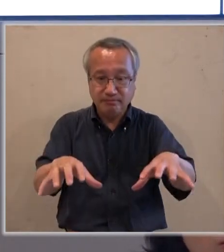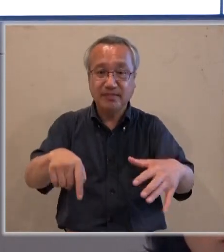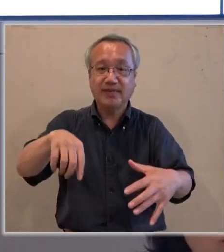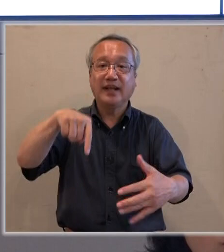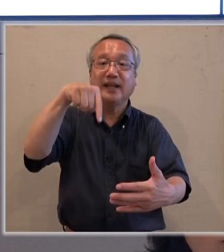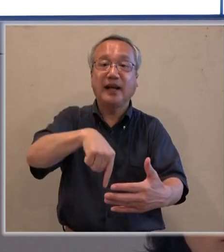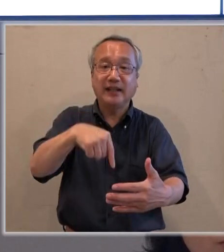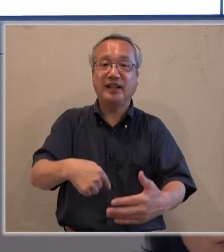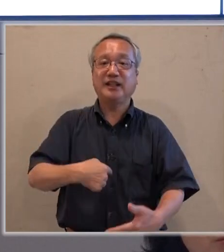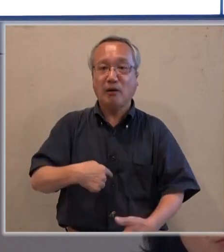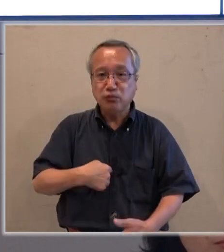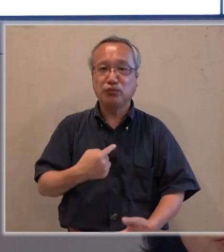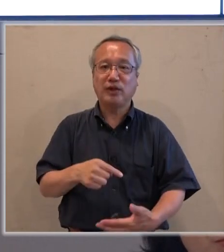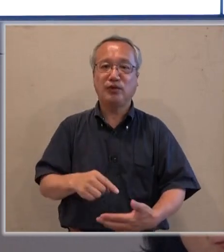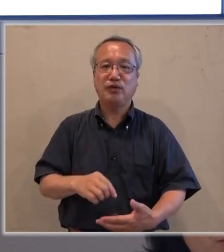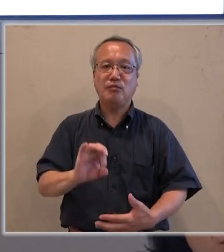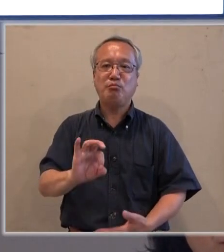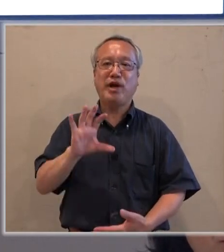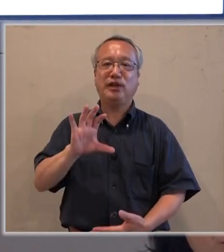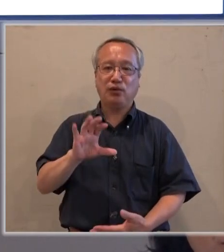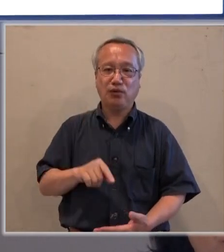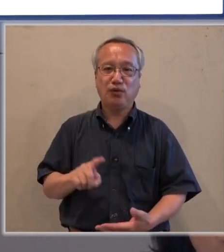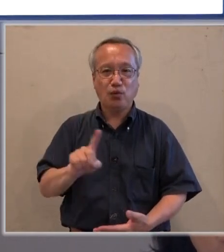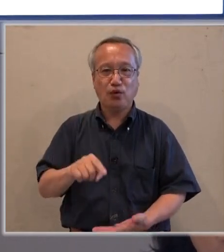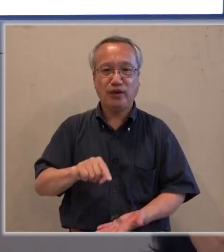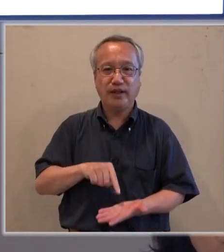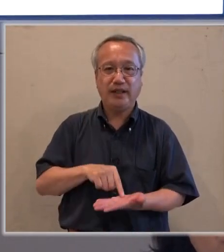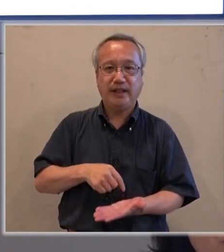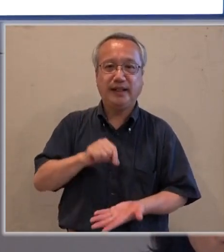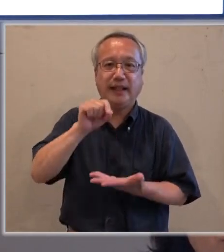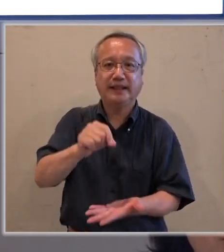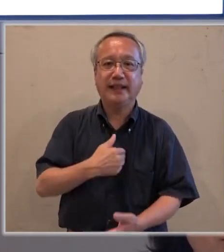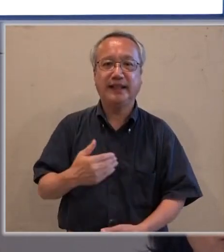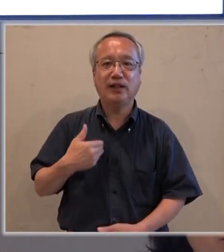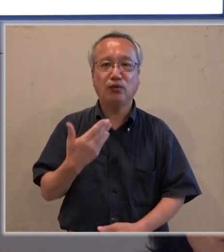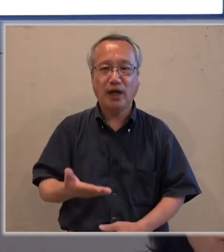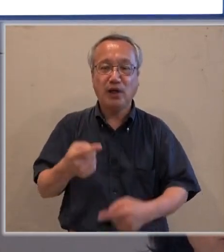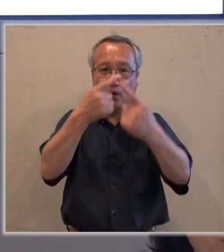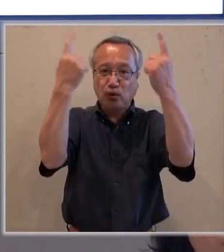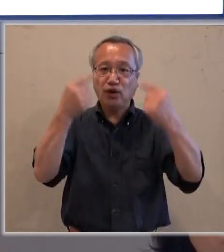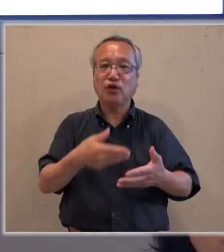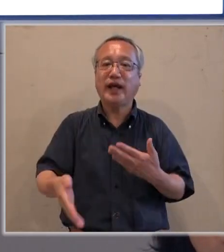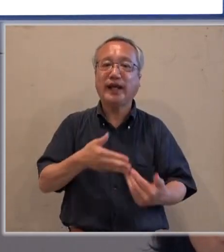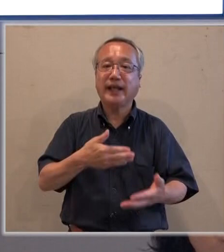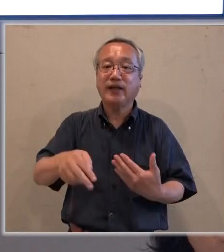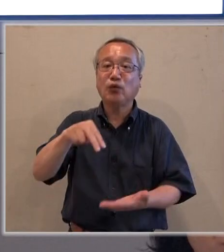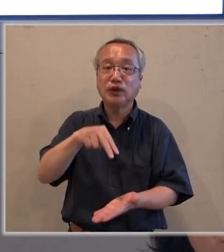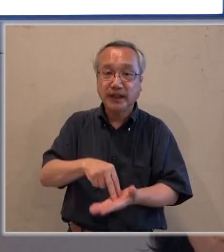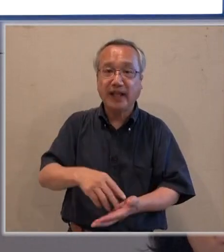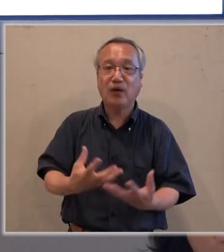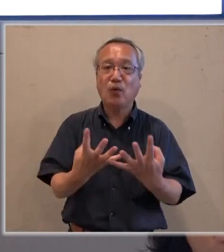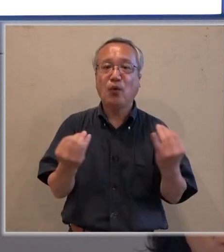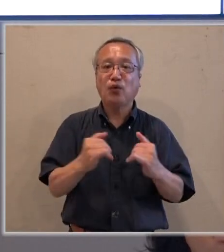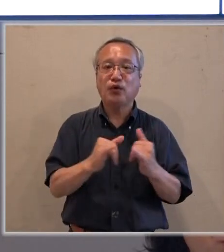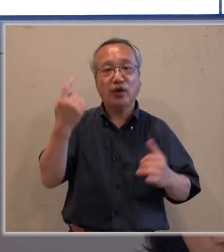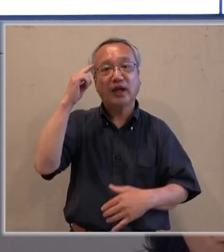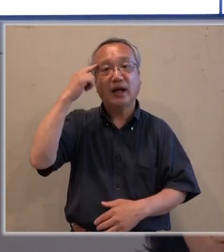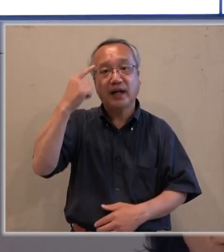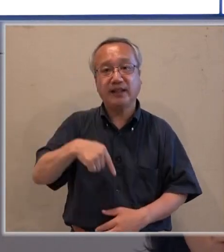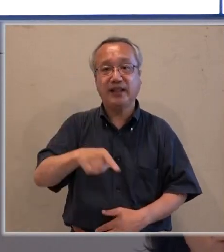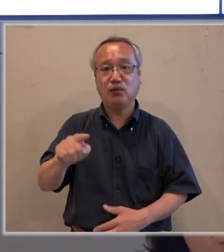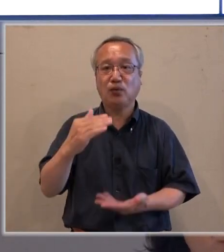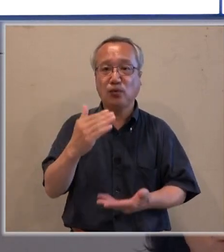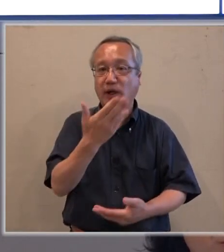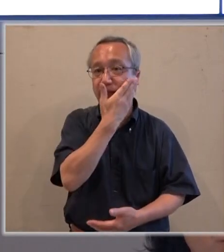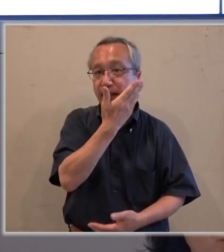どういうふうにしてメリットとして生かしていけるのかというところを、個人の、体験として多くの人々が考えていけるようになっていくというところが重要か